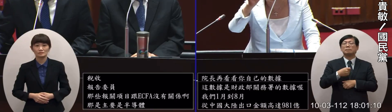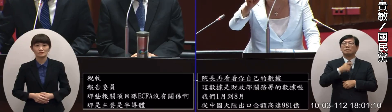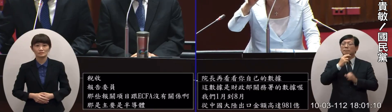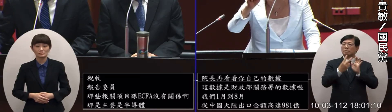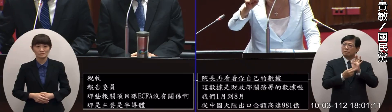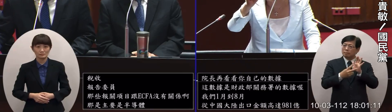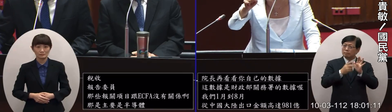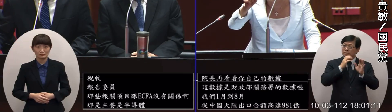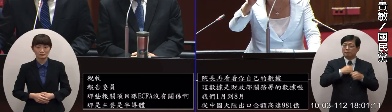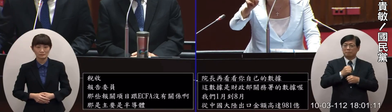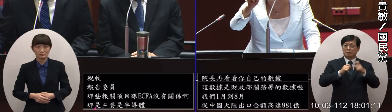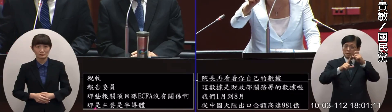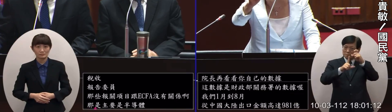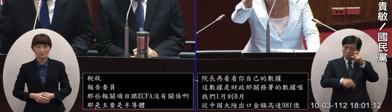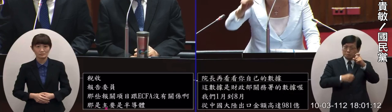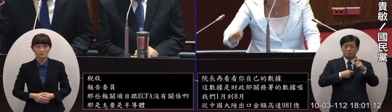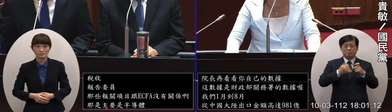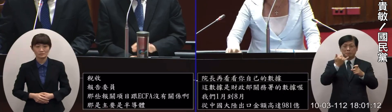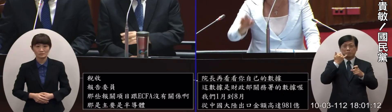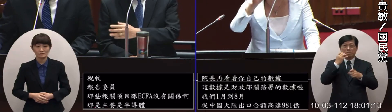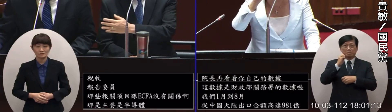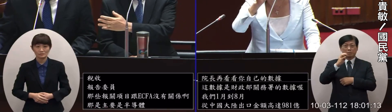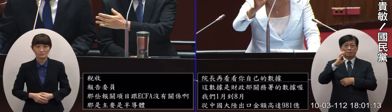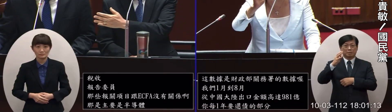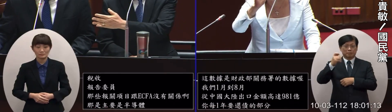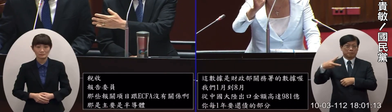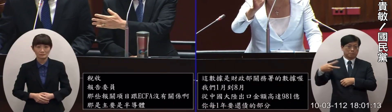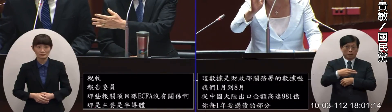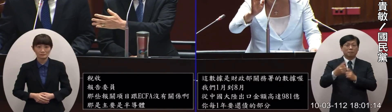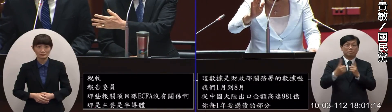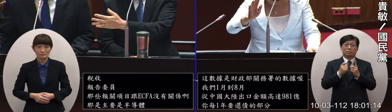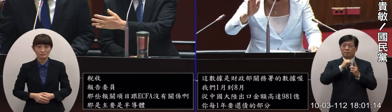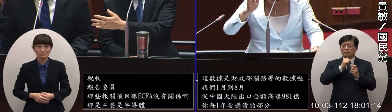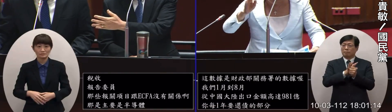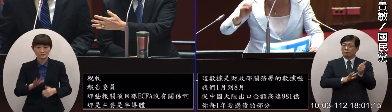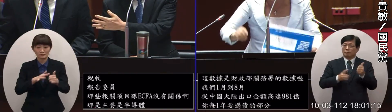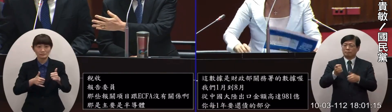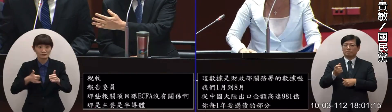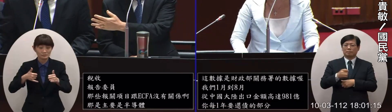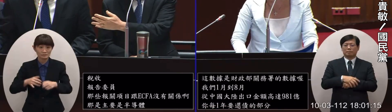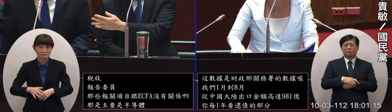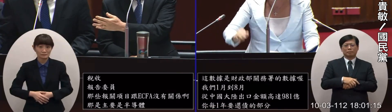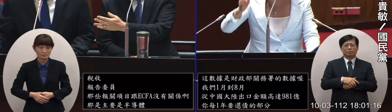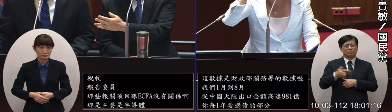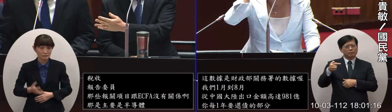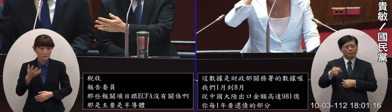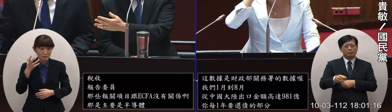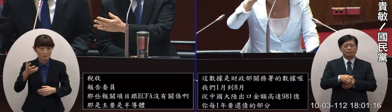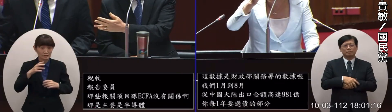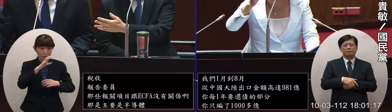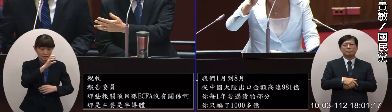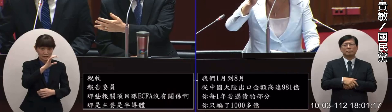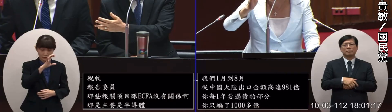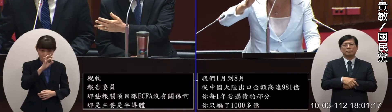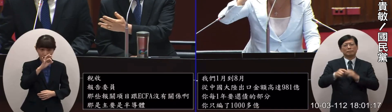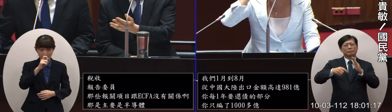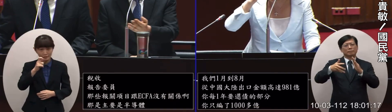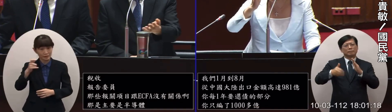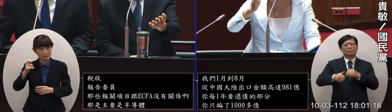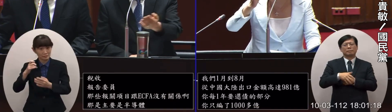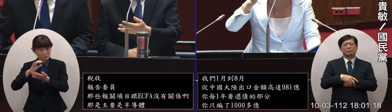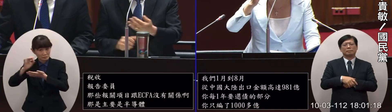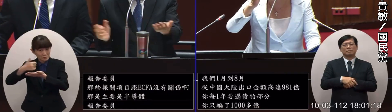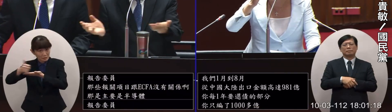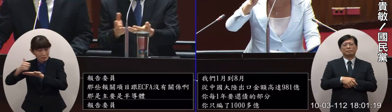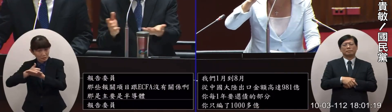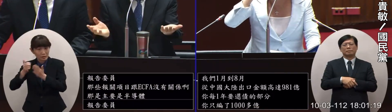讲十月份终止 ECFA 对台湾的影响是越来越小， 项目 院长， 很显然 这